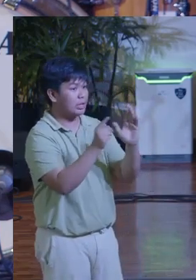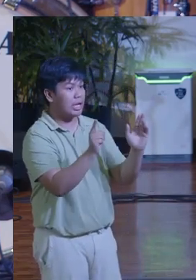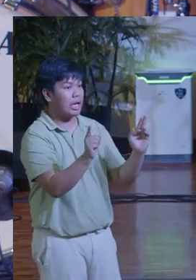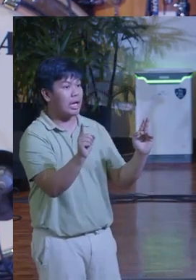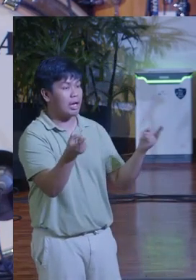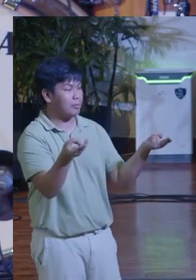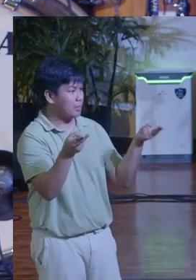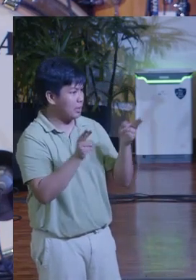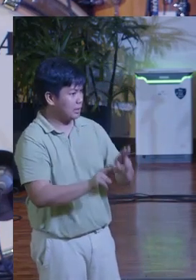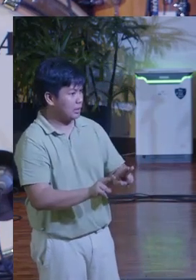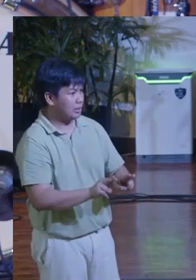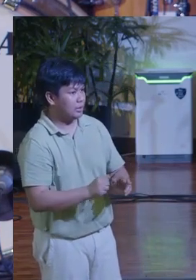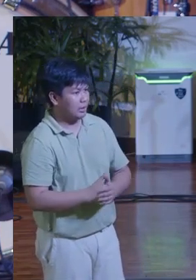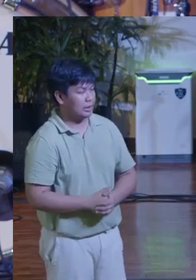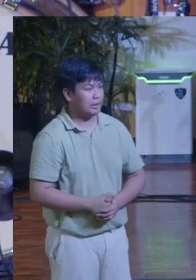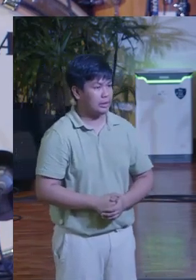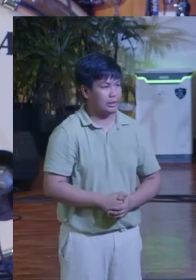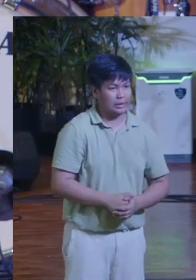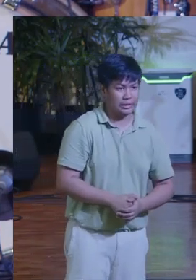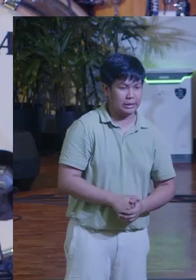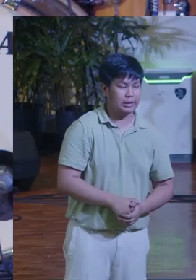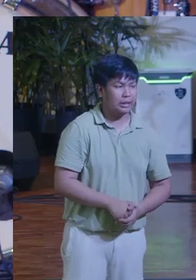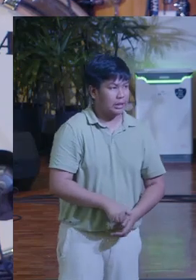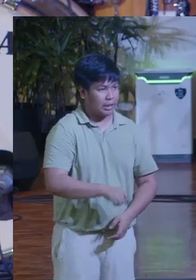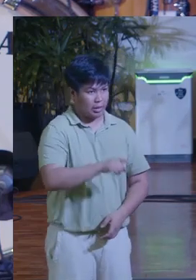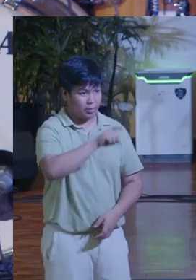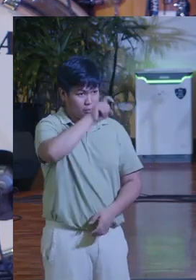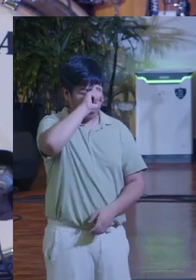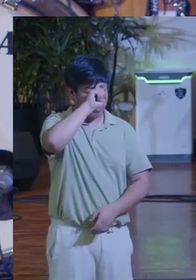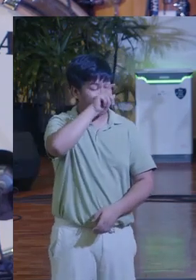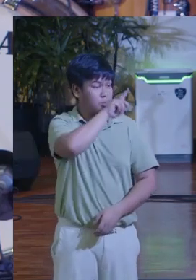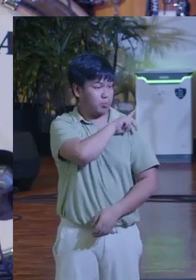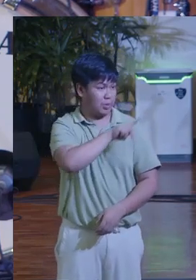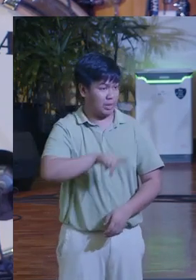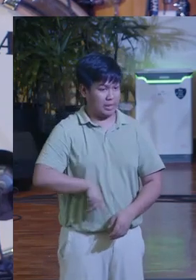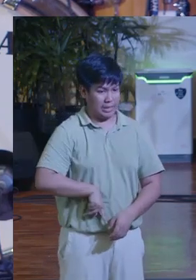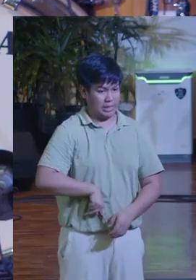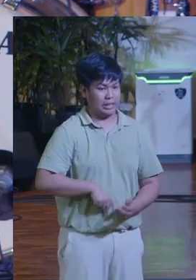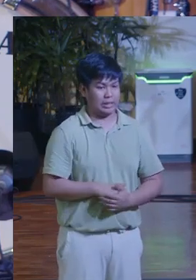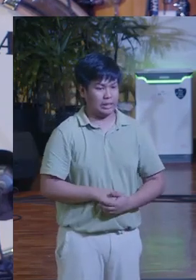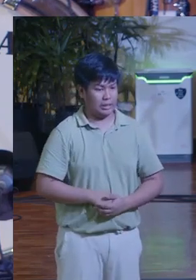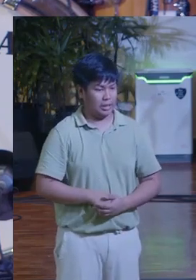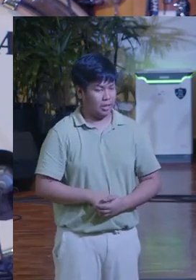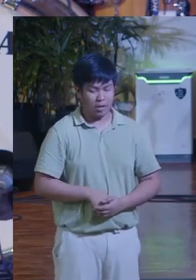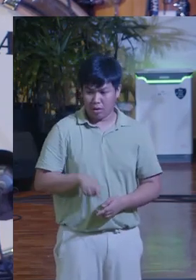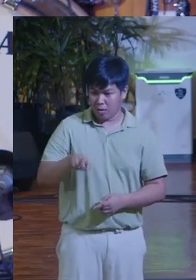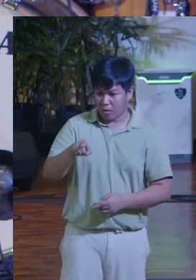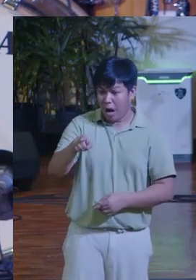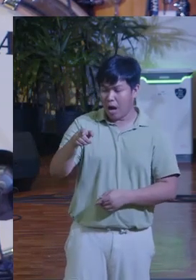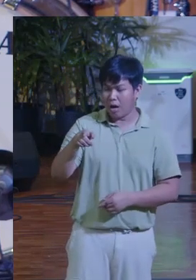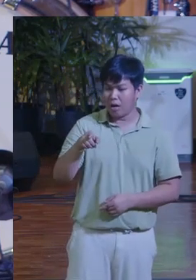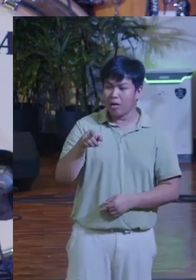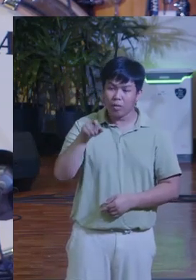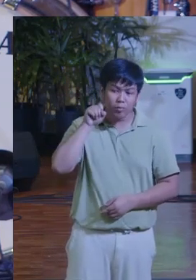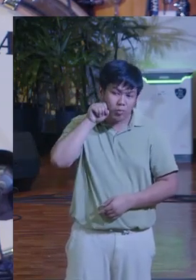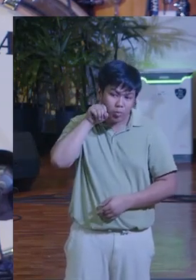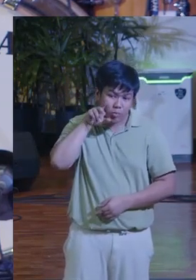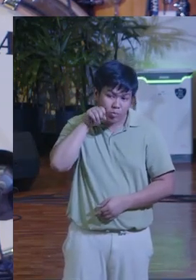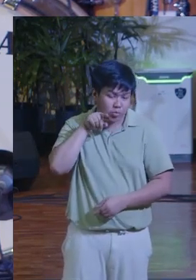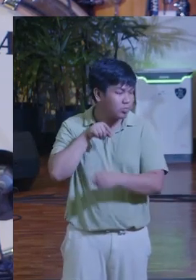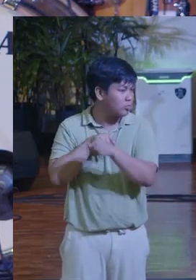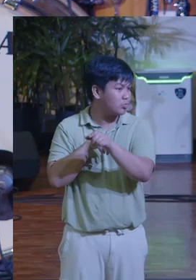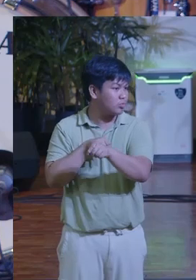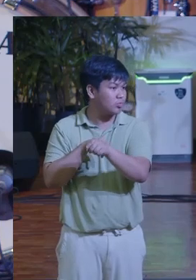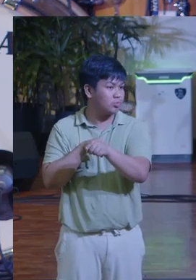ipinahanap siya kay Miriam. Si Miriam, yung babaeng bata dito, alam natin na siya ang panganay na anak.